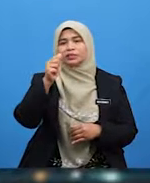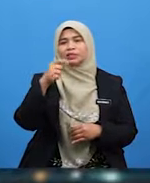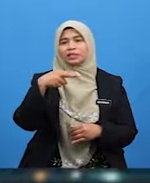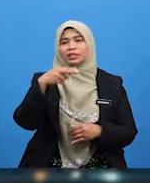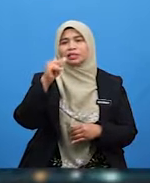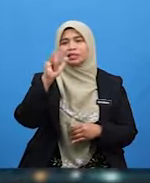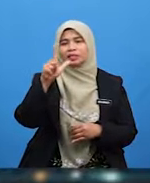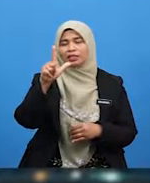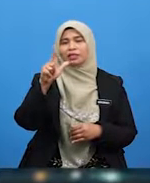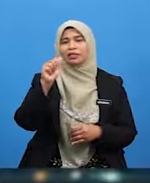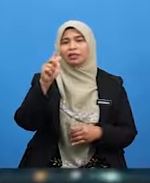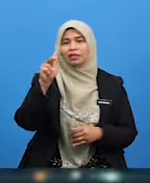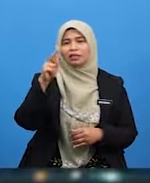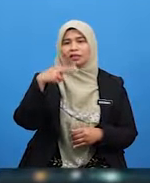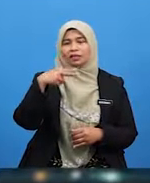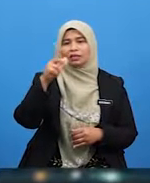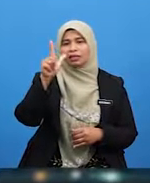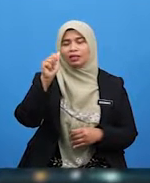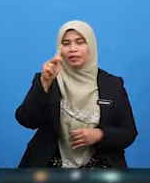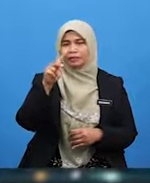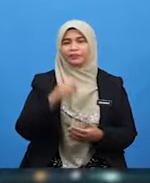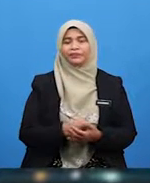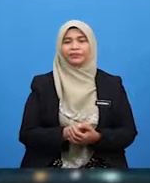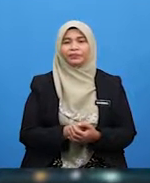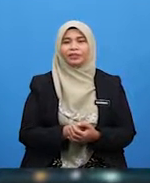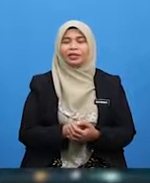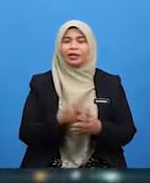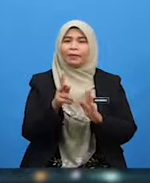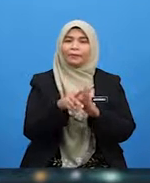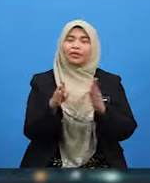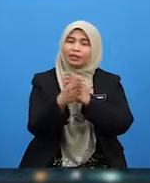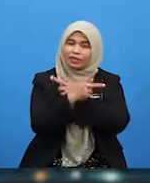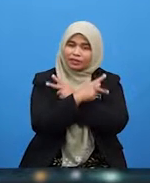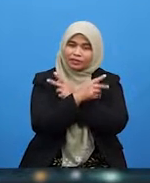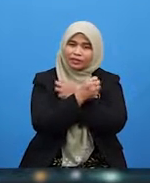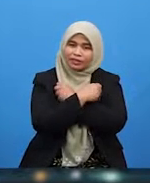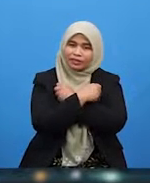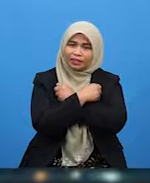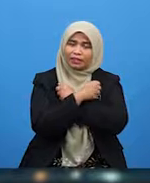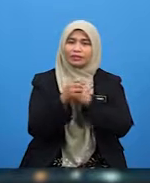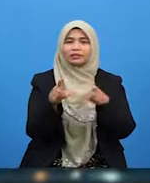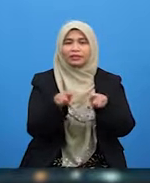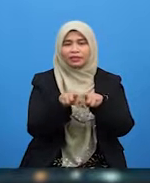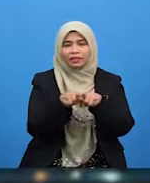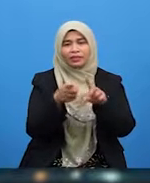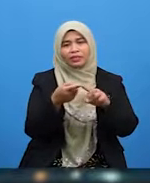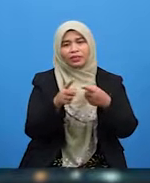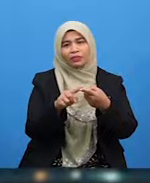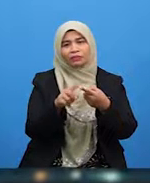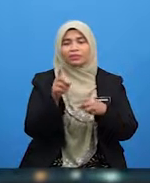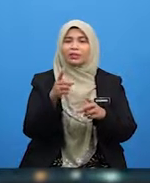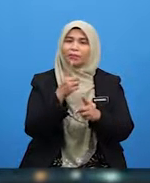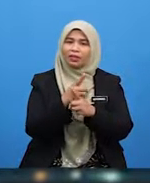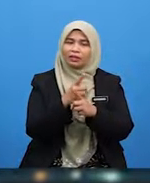lupa, dalam pergaulan seharian, berkasih sayang antara sesama kawan kena betul pada